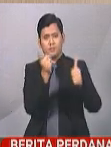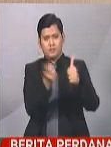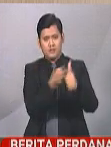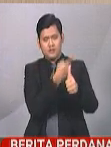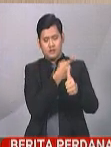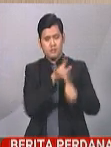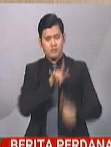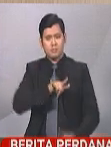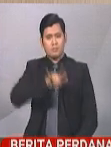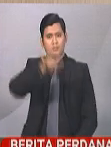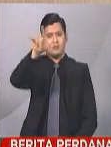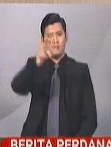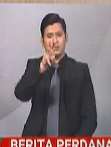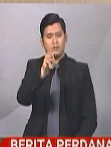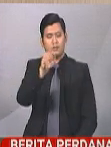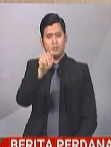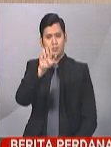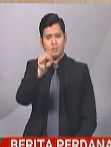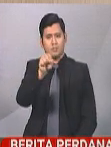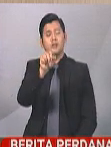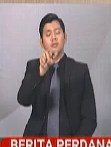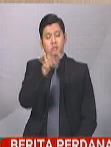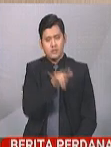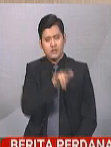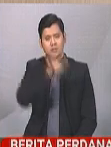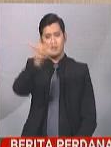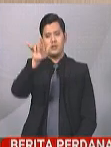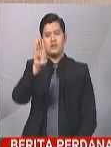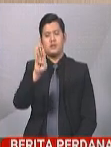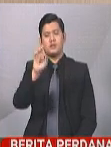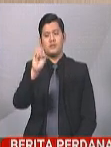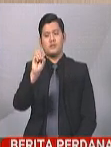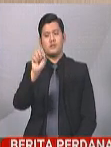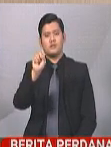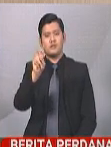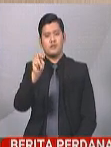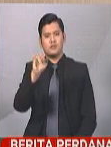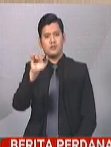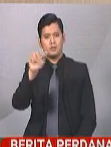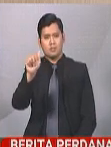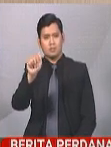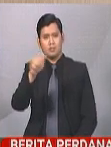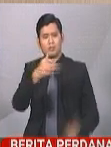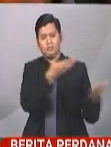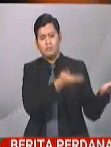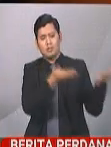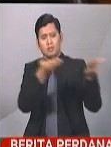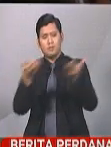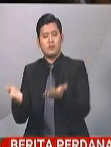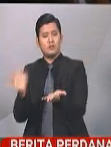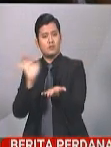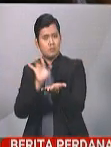Bosnia Herzegovina pada ketika itu membawa balik ubat yang berkenaan.